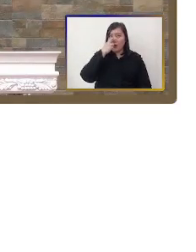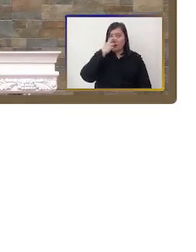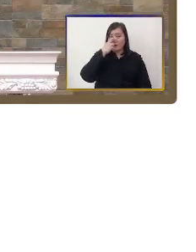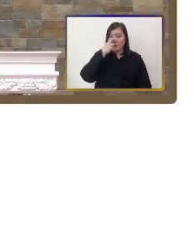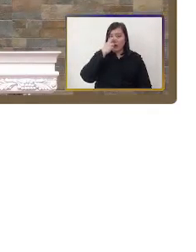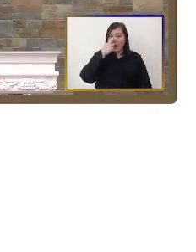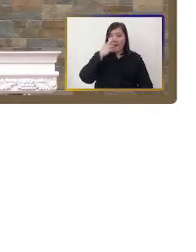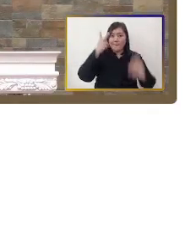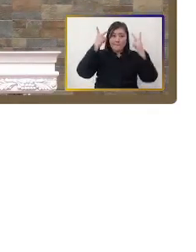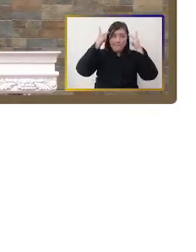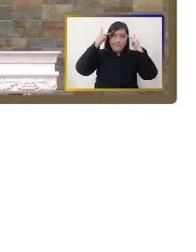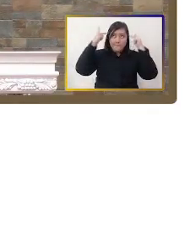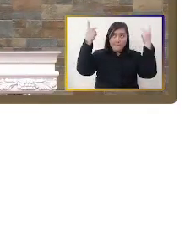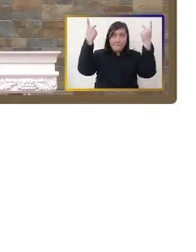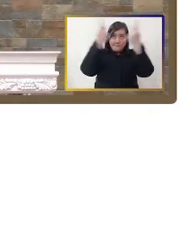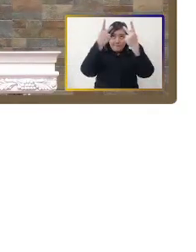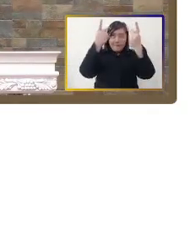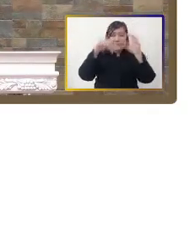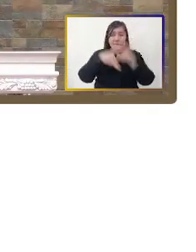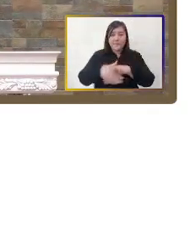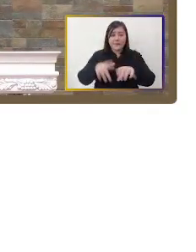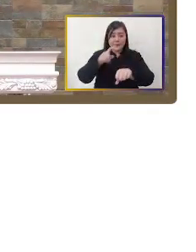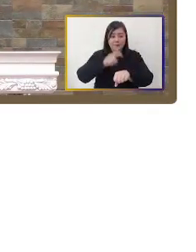Roman Papacy? In the year of